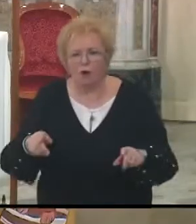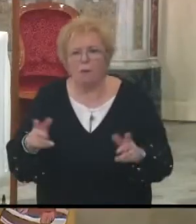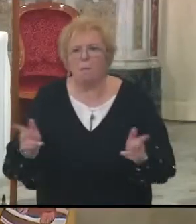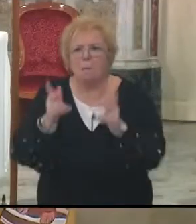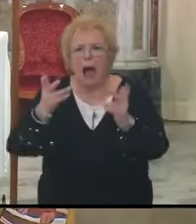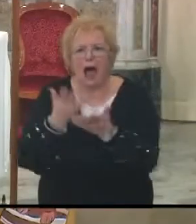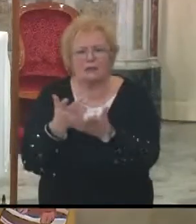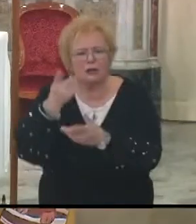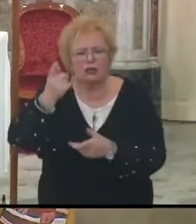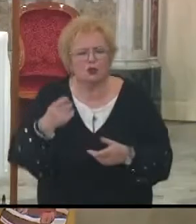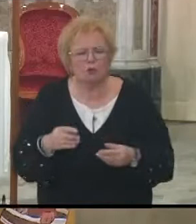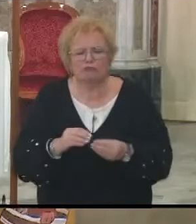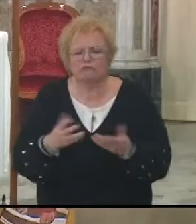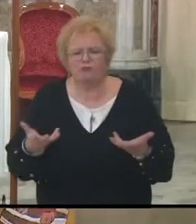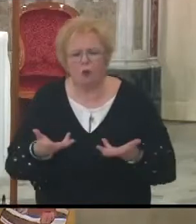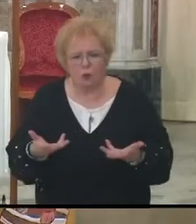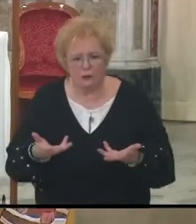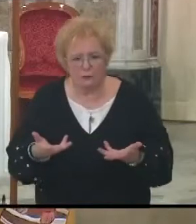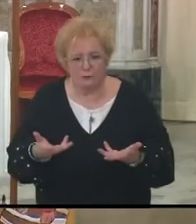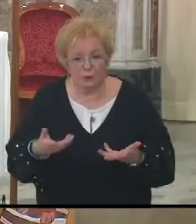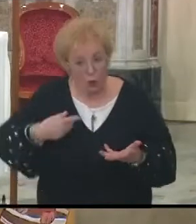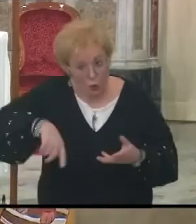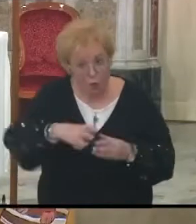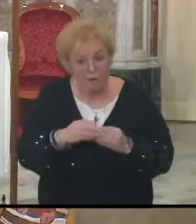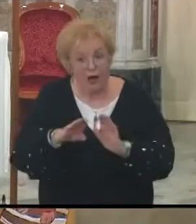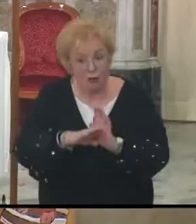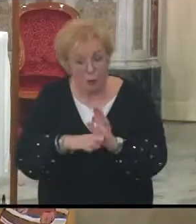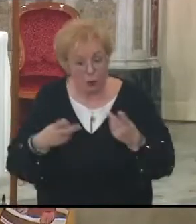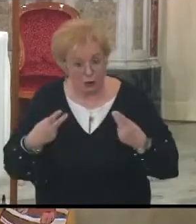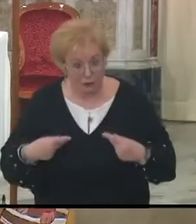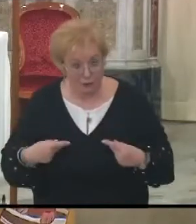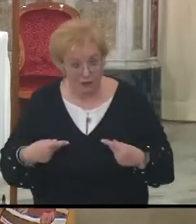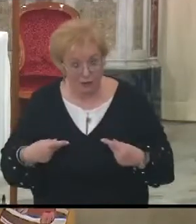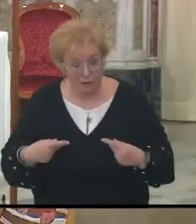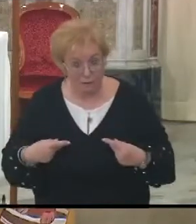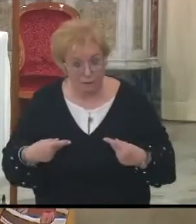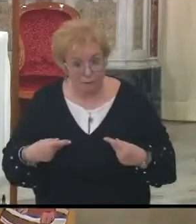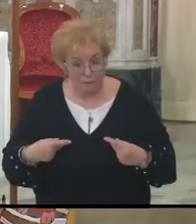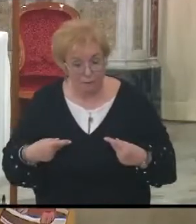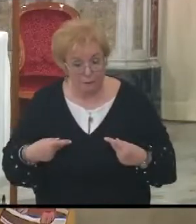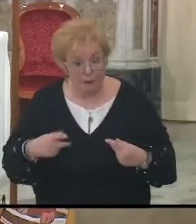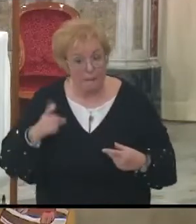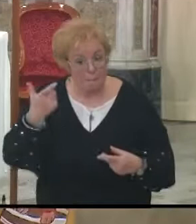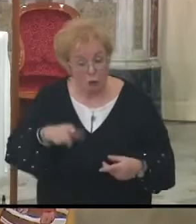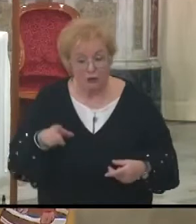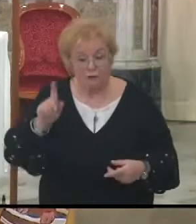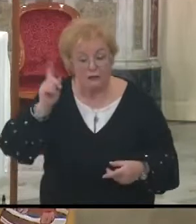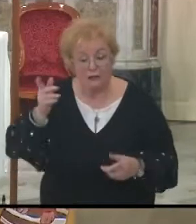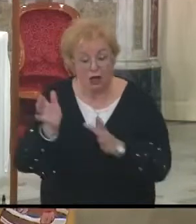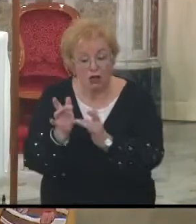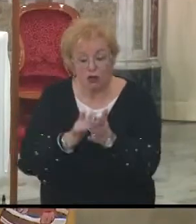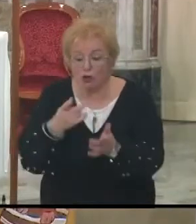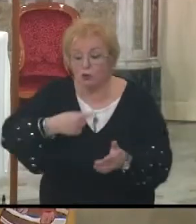ne abbiamo fatto un programma di vita perché se cristo è risorto per noi e ha voluto riconsegnare a